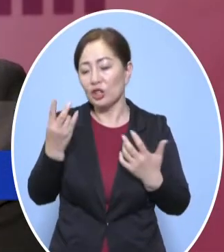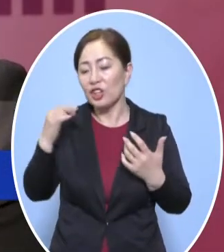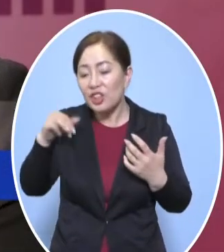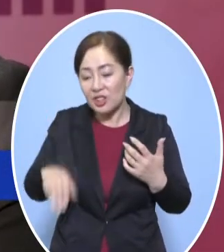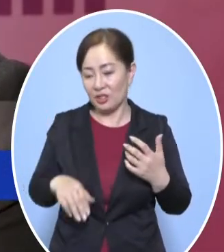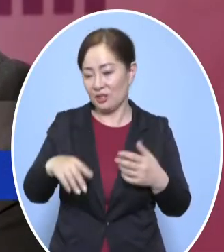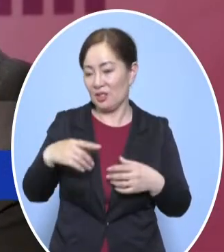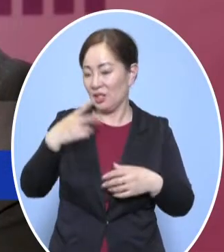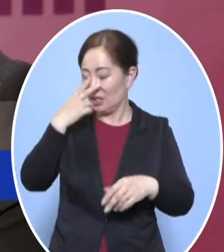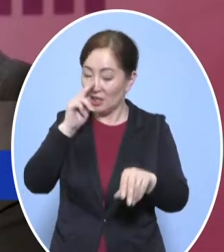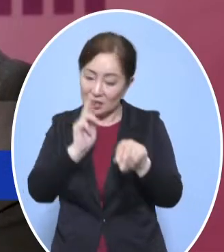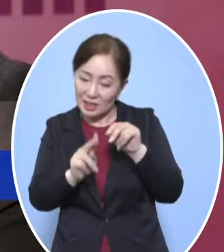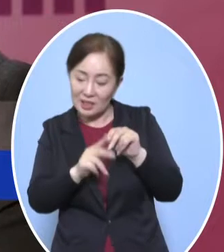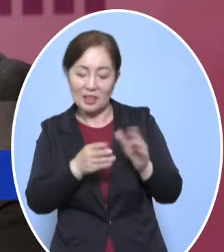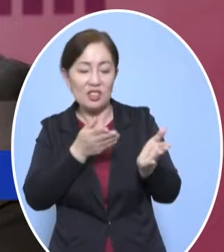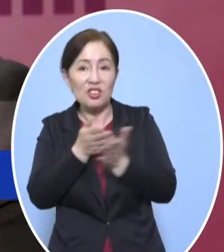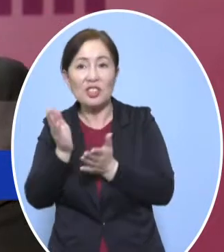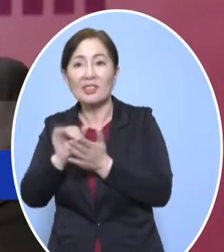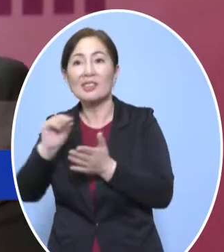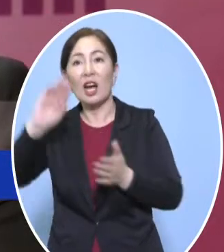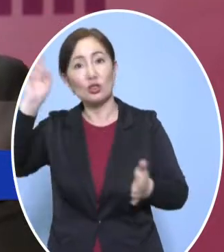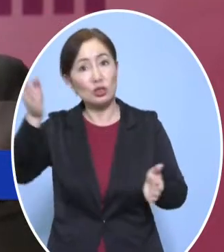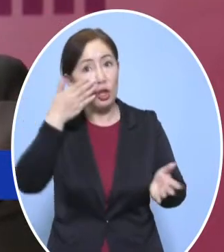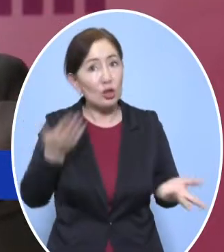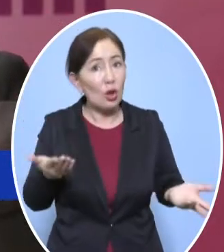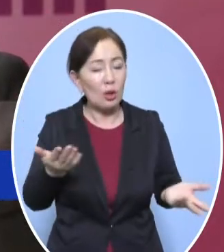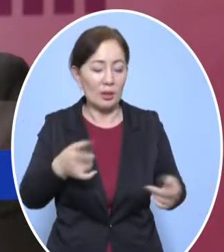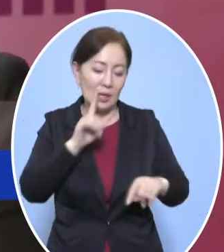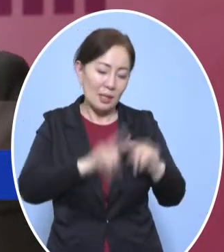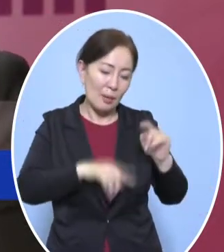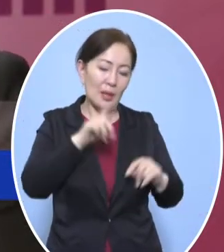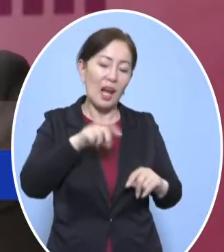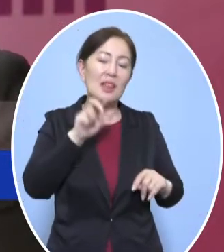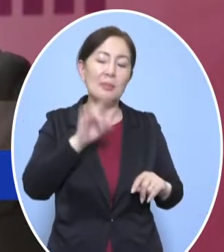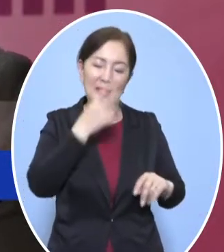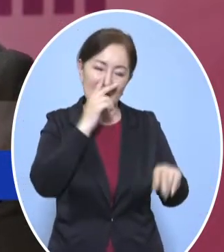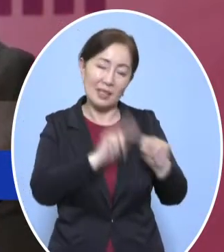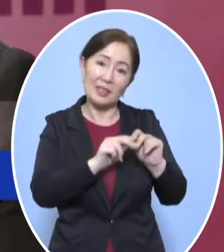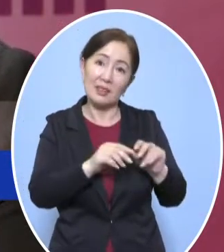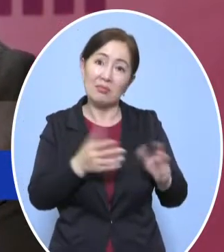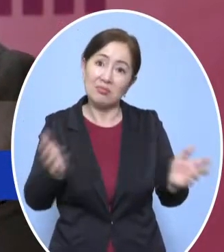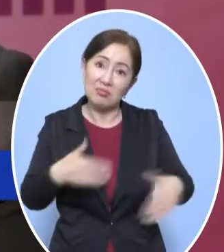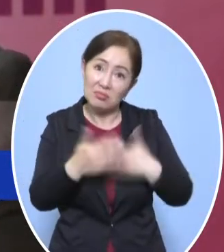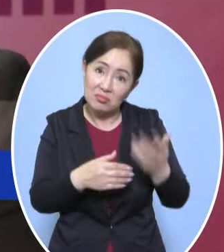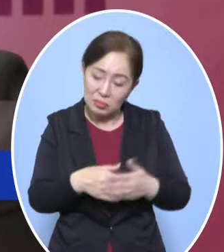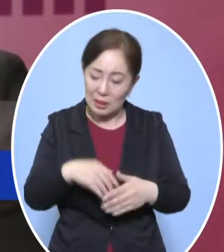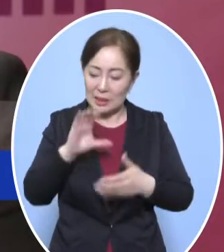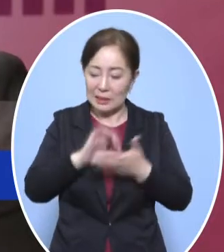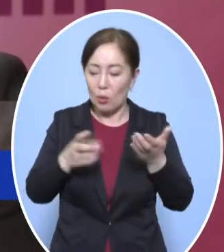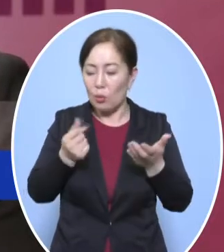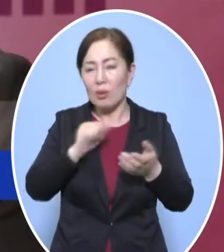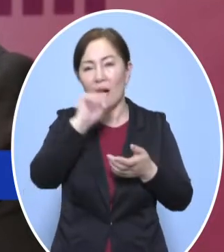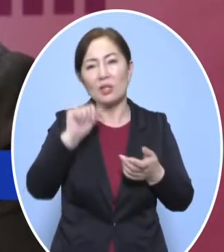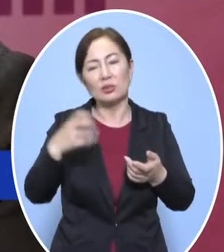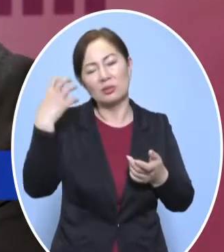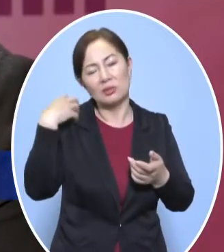олон нийтийн хяналтын чиглэлээ яаж тодорхойлох вэ? Ямар хэлбэрээр хяналтыг хэрэгжүүлэх вэ? Санхүүжилтийн асуудлуудыг